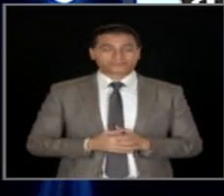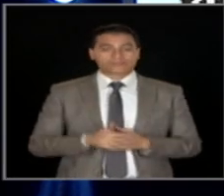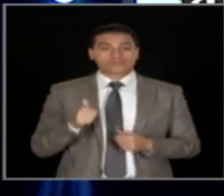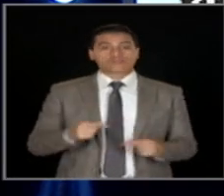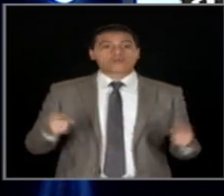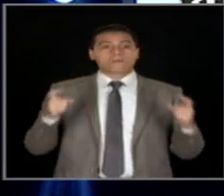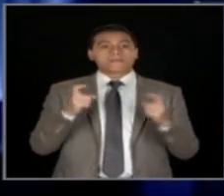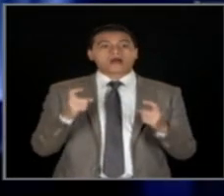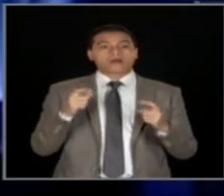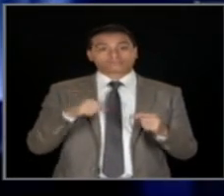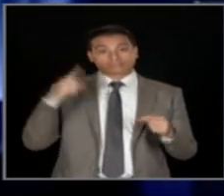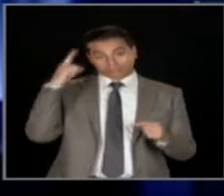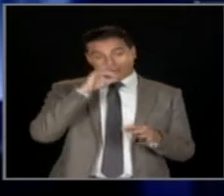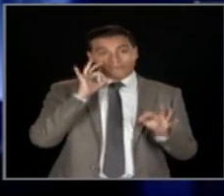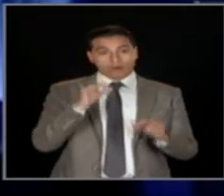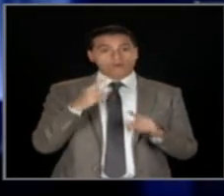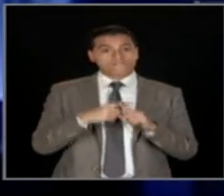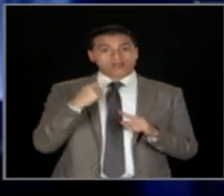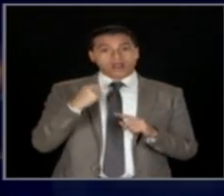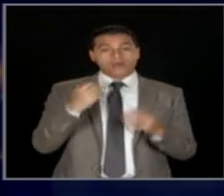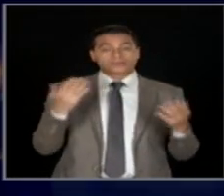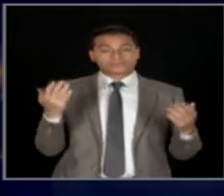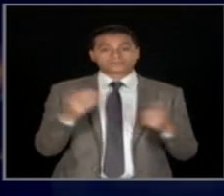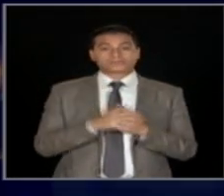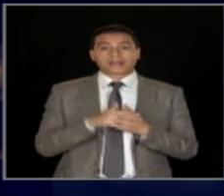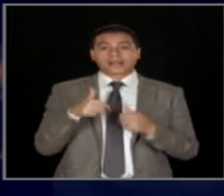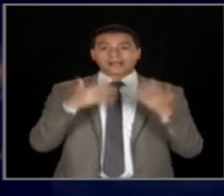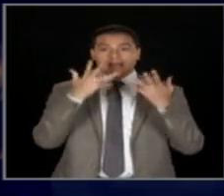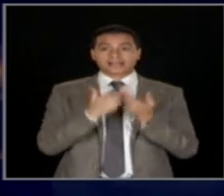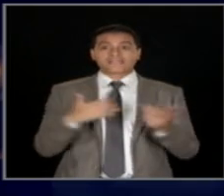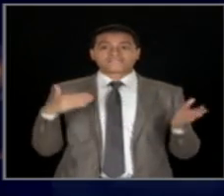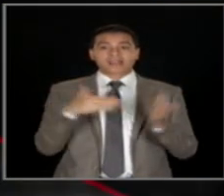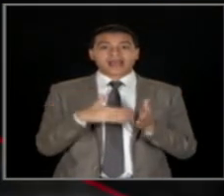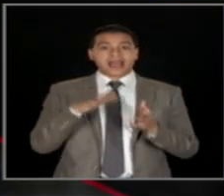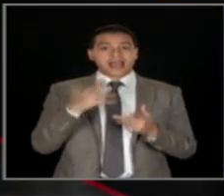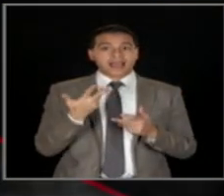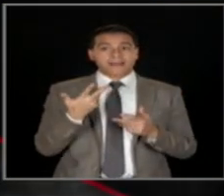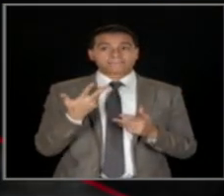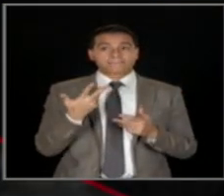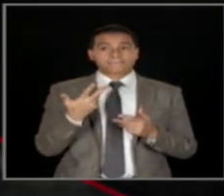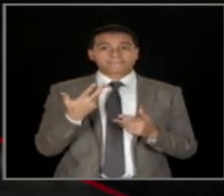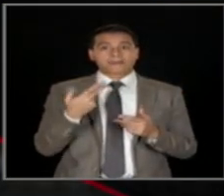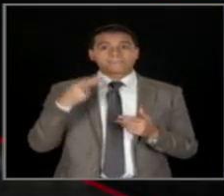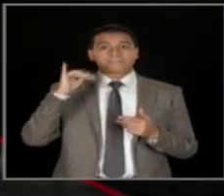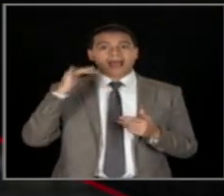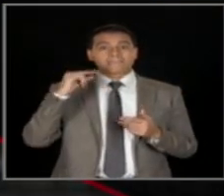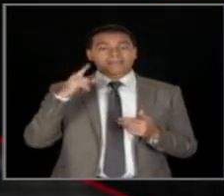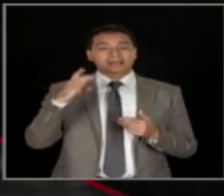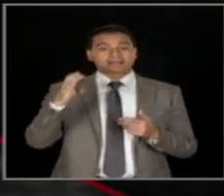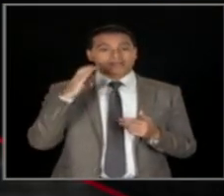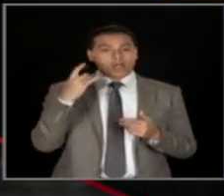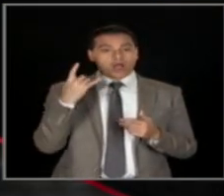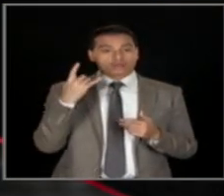مباراة بقت صعبة وقوية. النتيجة في نهاية الفقرة: محمد رفعت 10